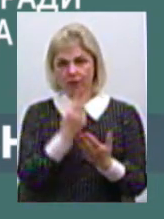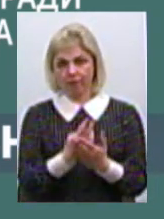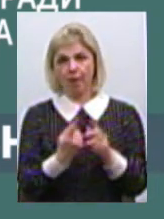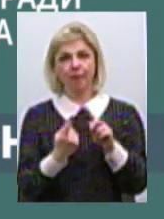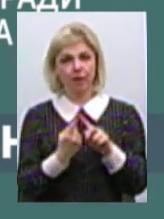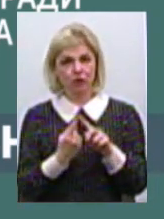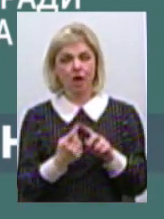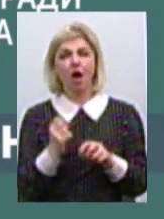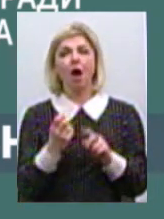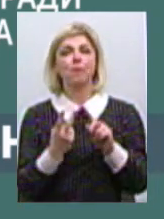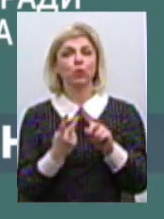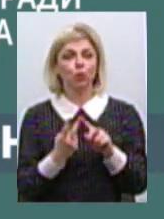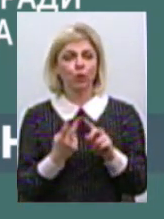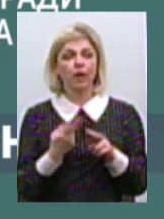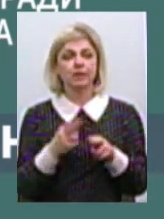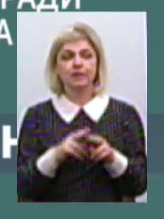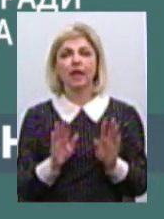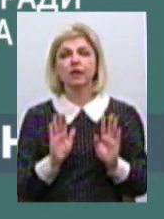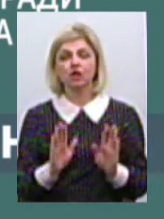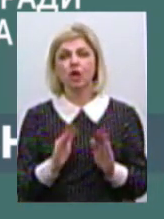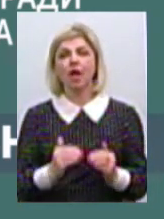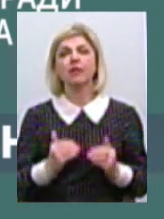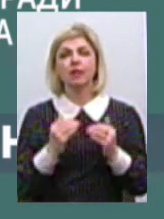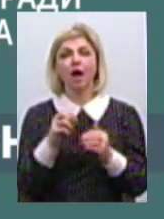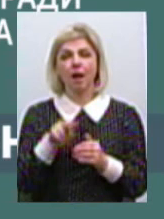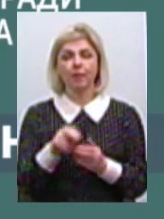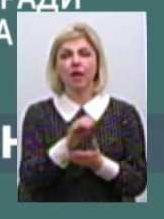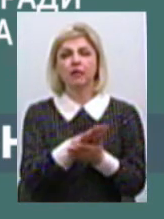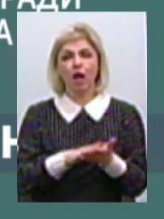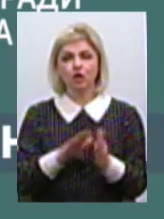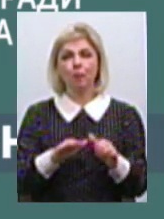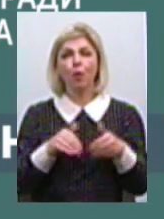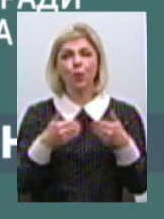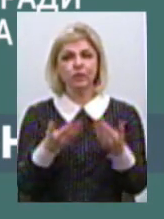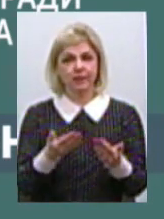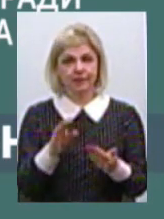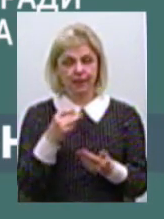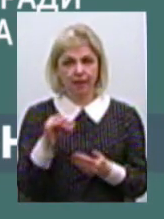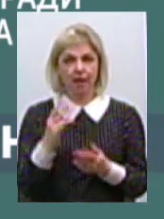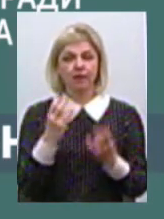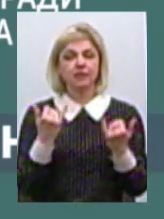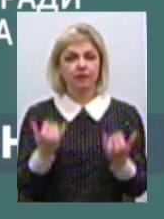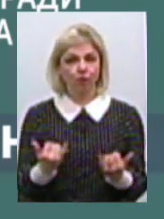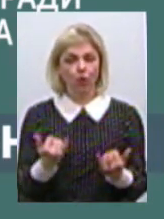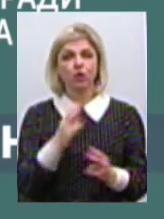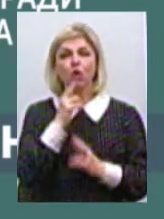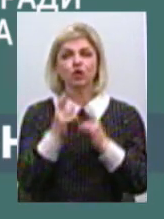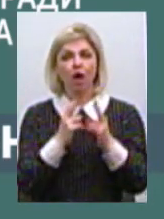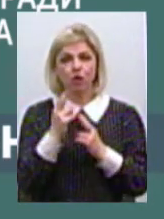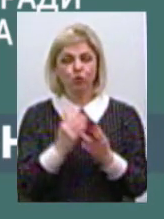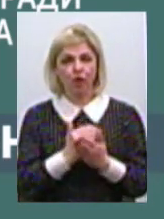по-перше. По-друге, це лише етап подачі пропозицій. Тобто на сьогоднішній день